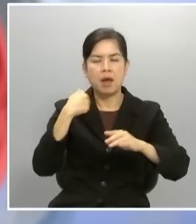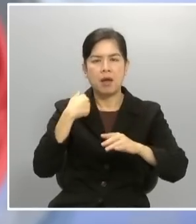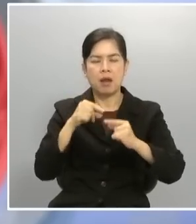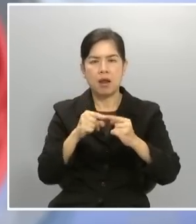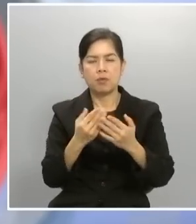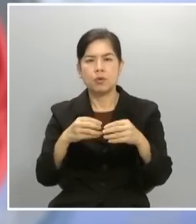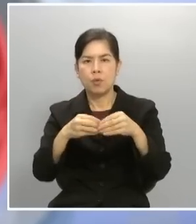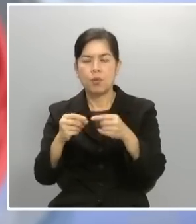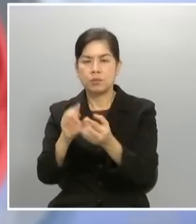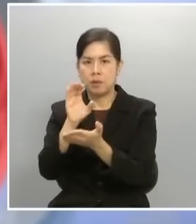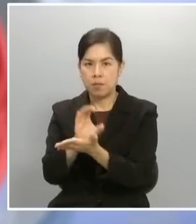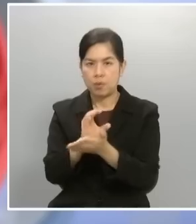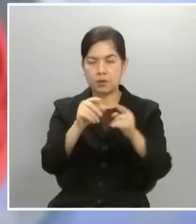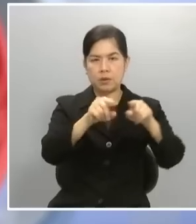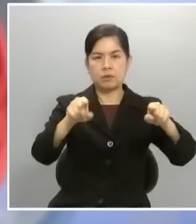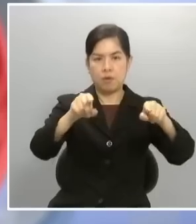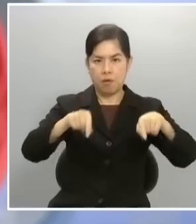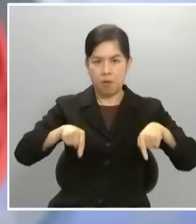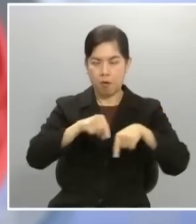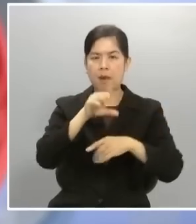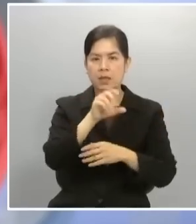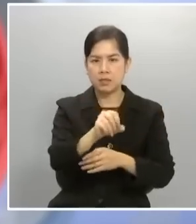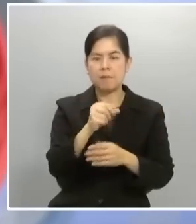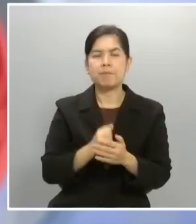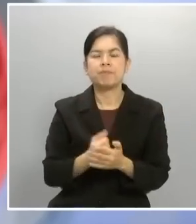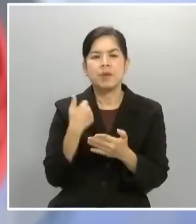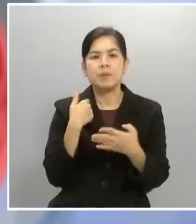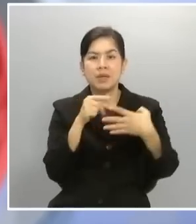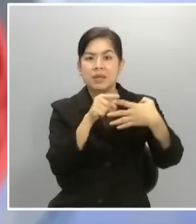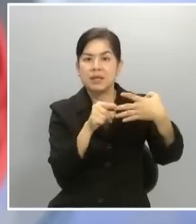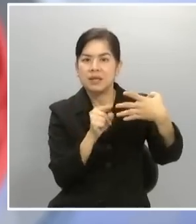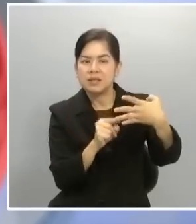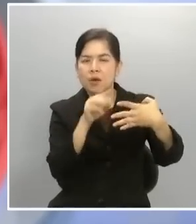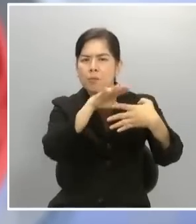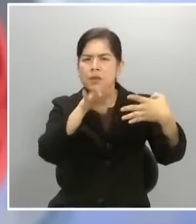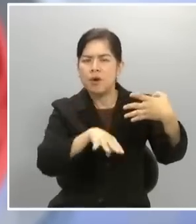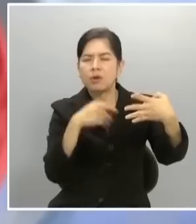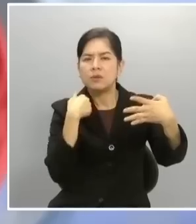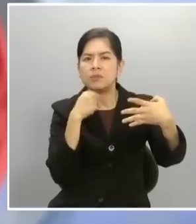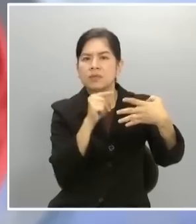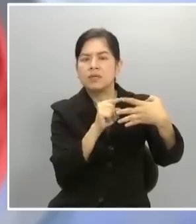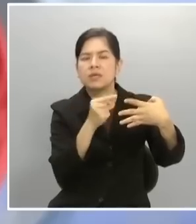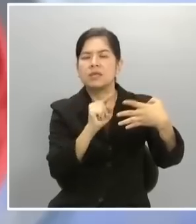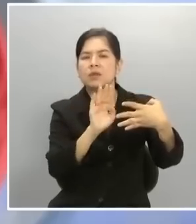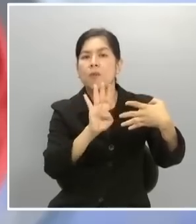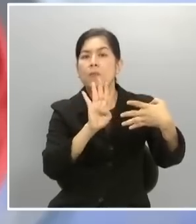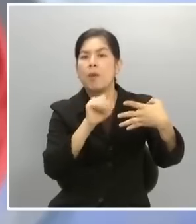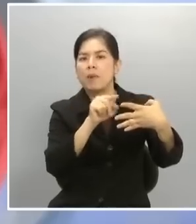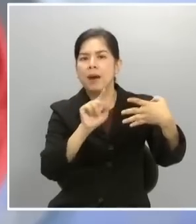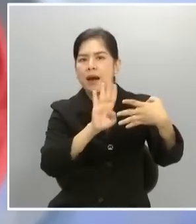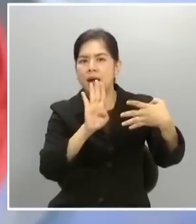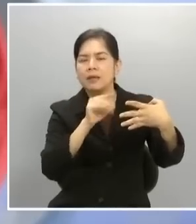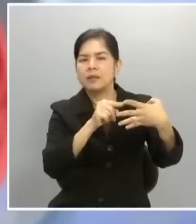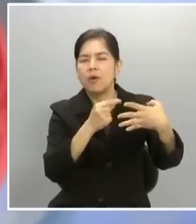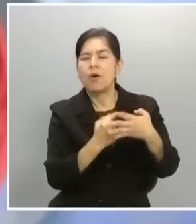หมายจับนะฮะบุคคลบางคนใน 4บนี้นำมาซึ่งการที่พี่น้องใน 4บนี้ซึ่งเป็น